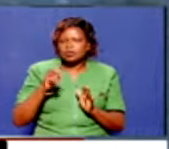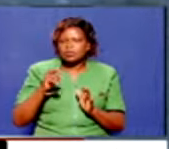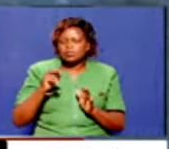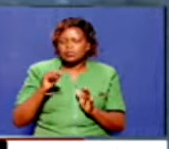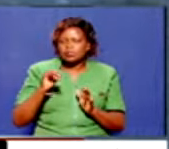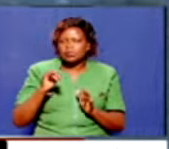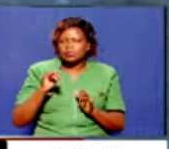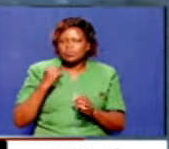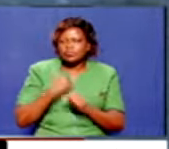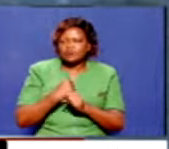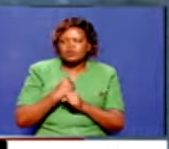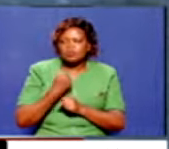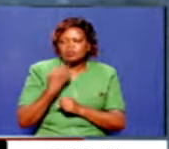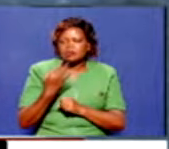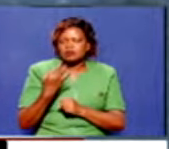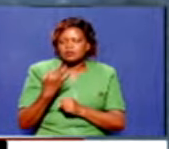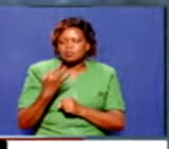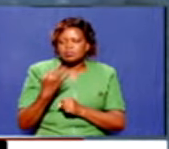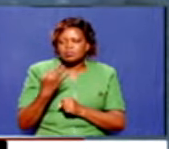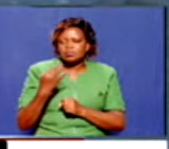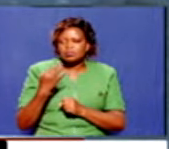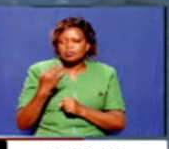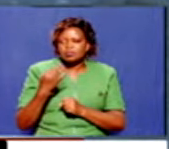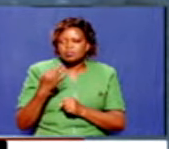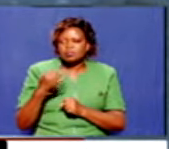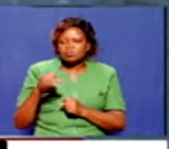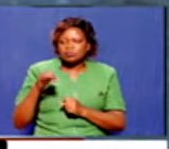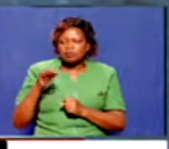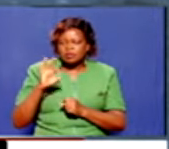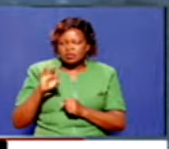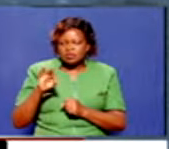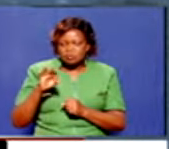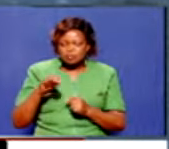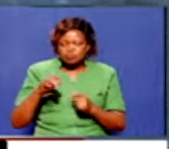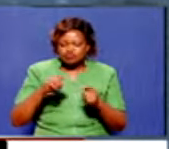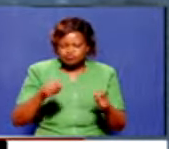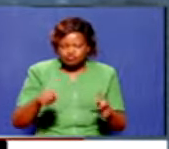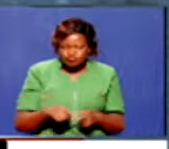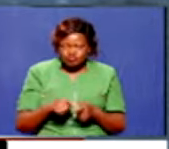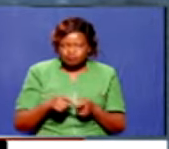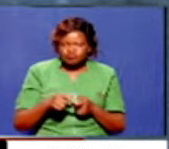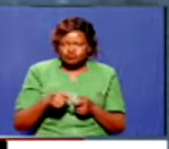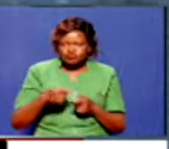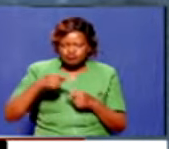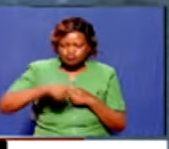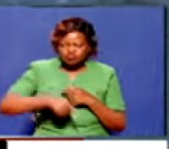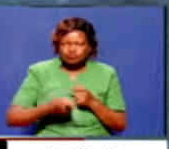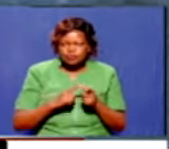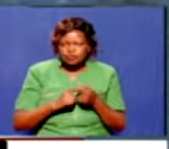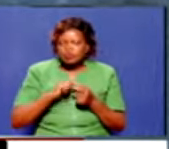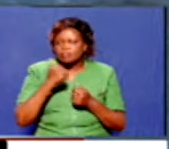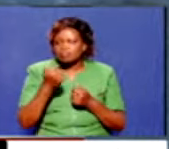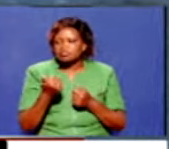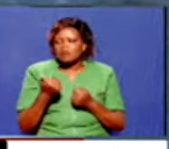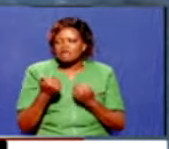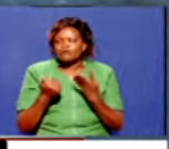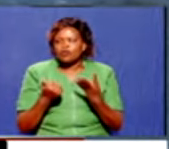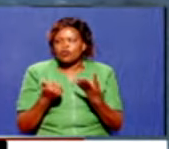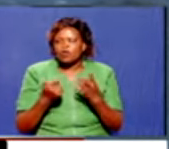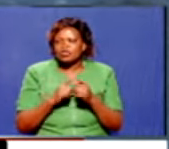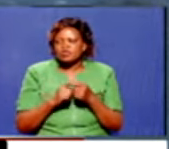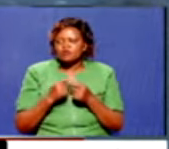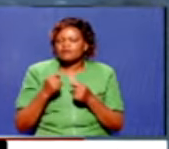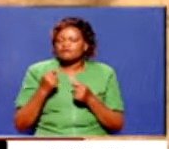wells. And Paka here we have done 4 wells, and we are currently drilling the 5th